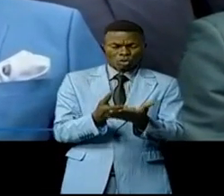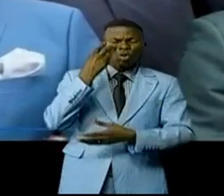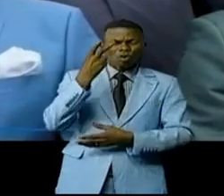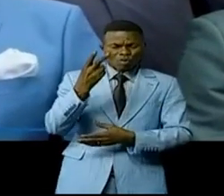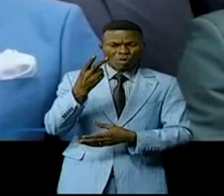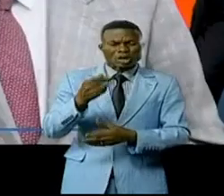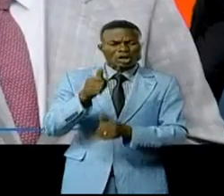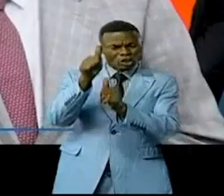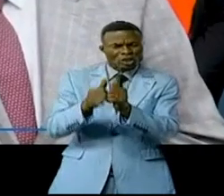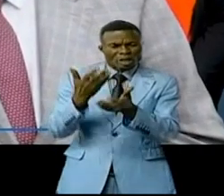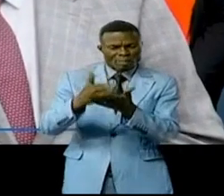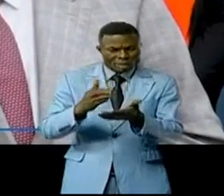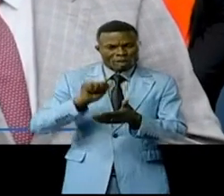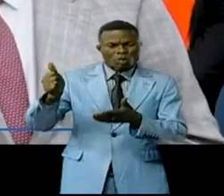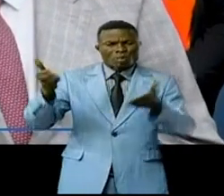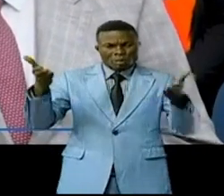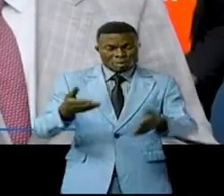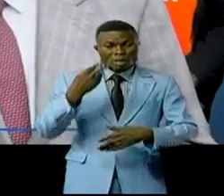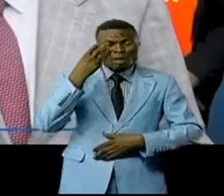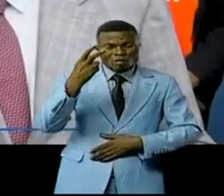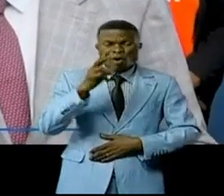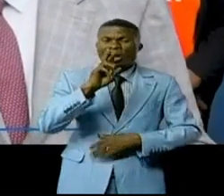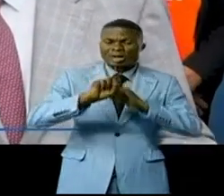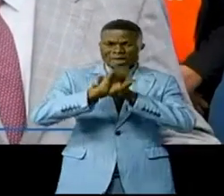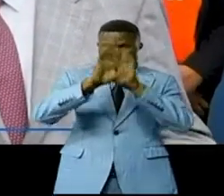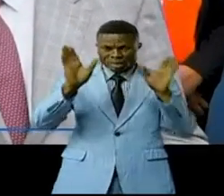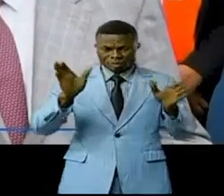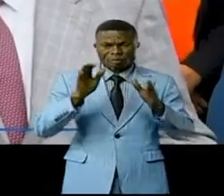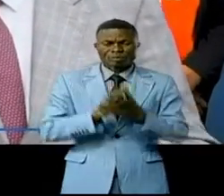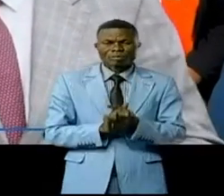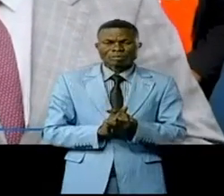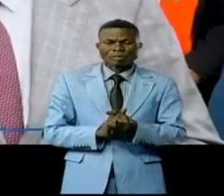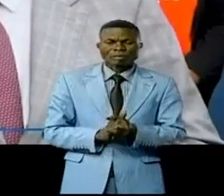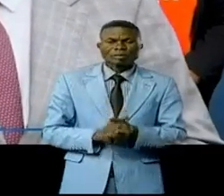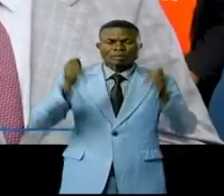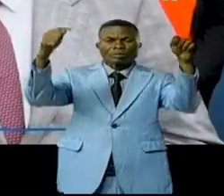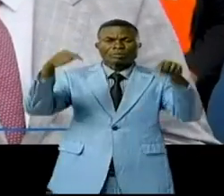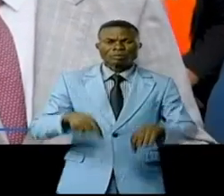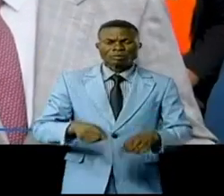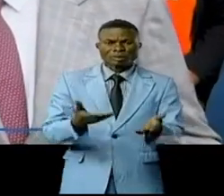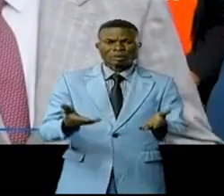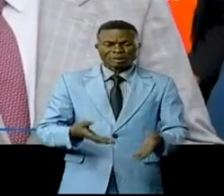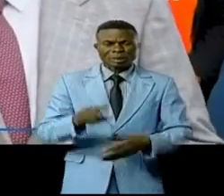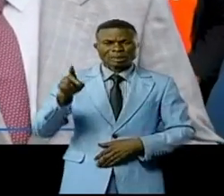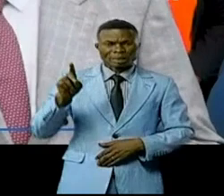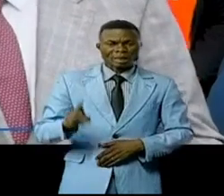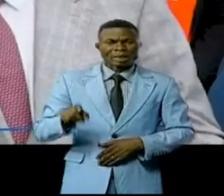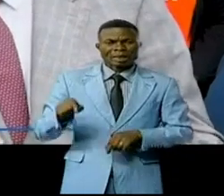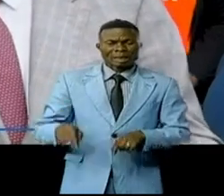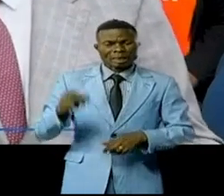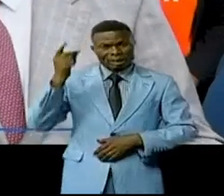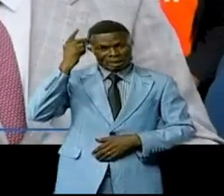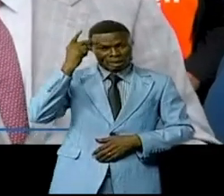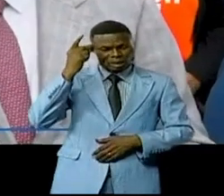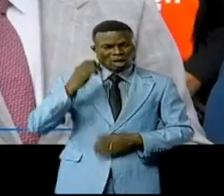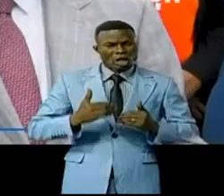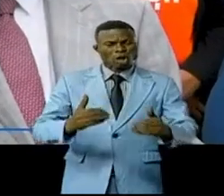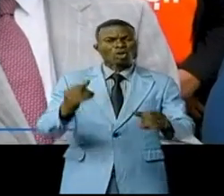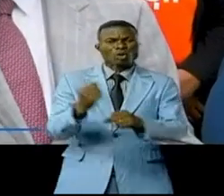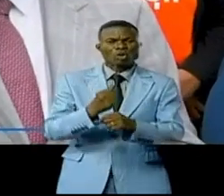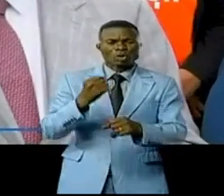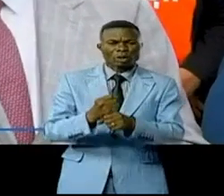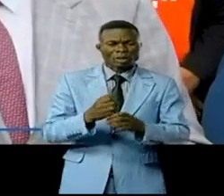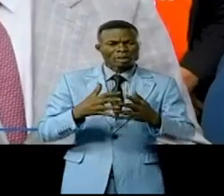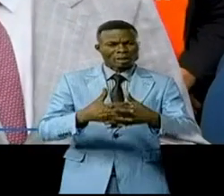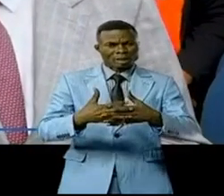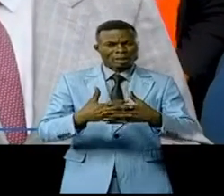à chaque étape. Je pense aussi que notre venue ici est pour continuer à travailler en